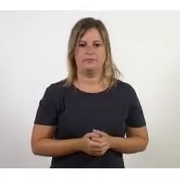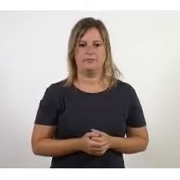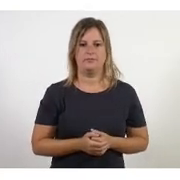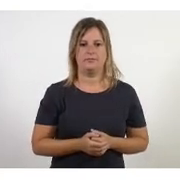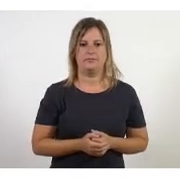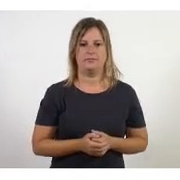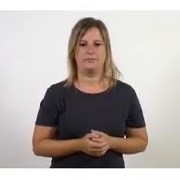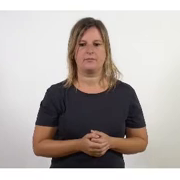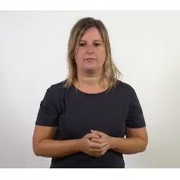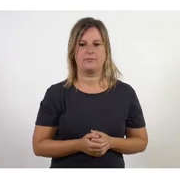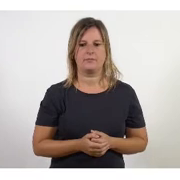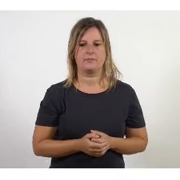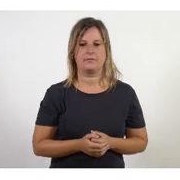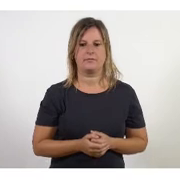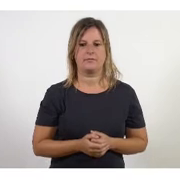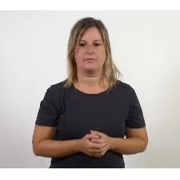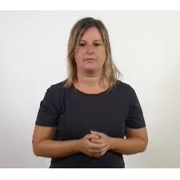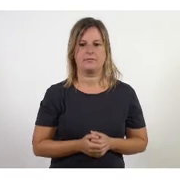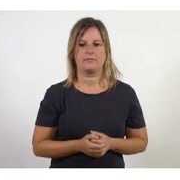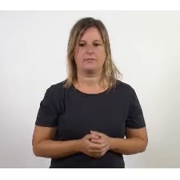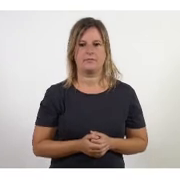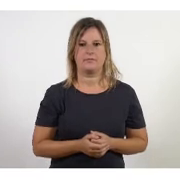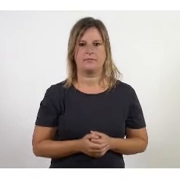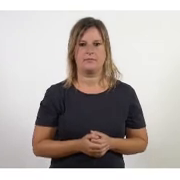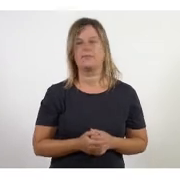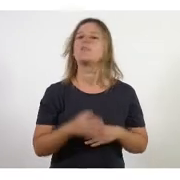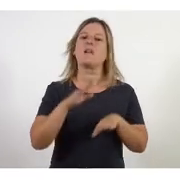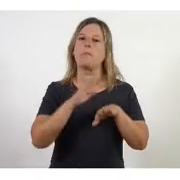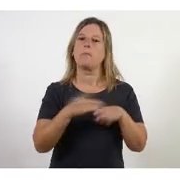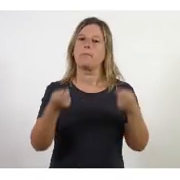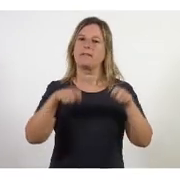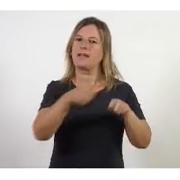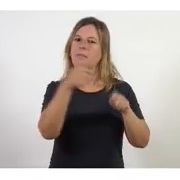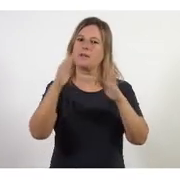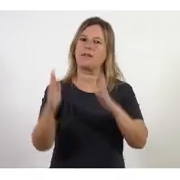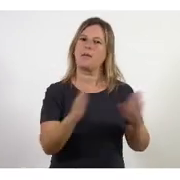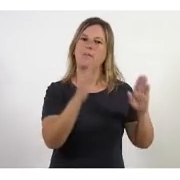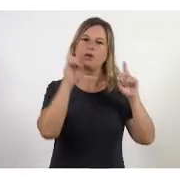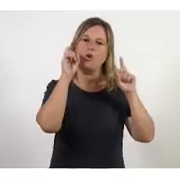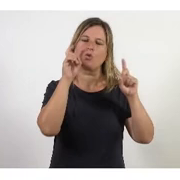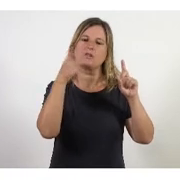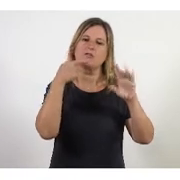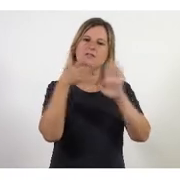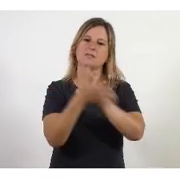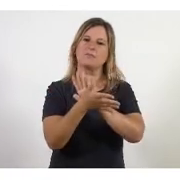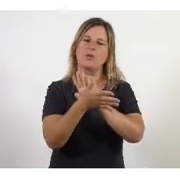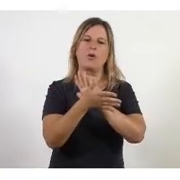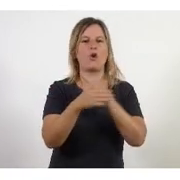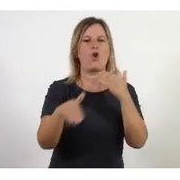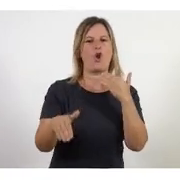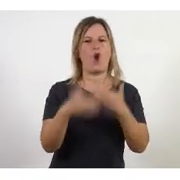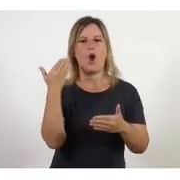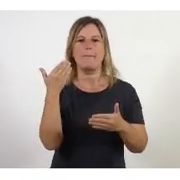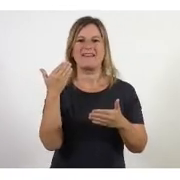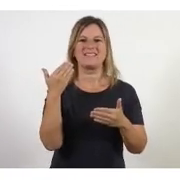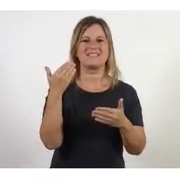El consell, més enllà d'això, per tancar aquesta primera part de consells, és que al principi ens semblarà tot